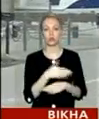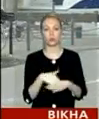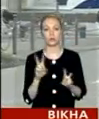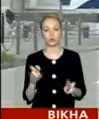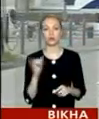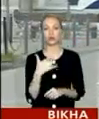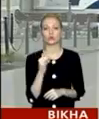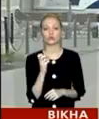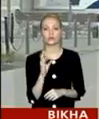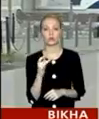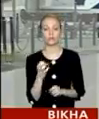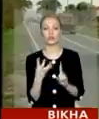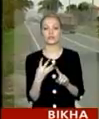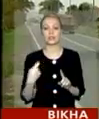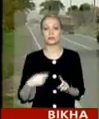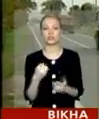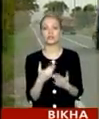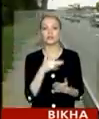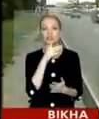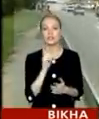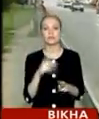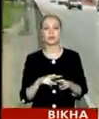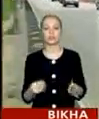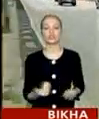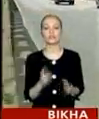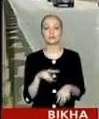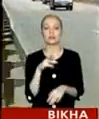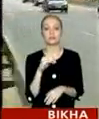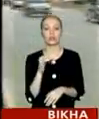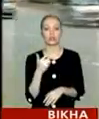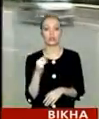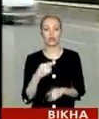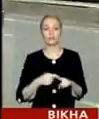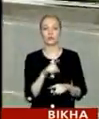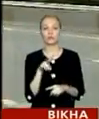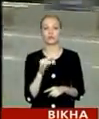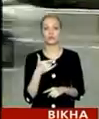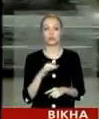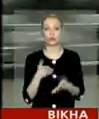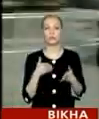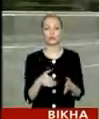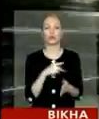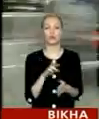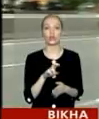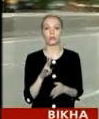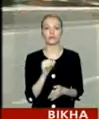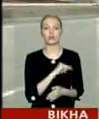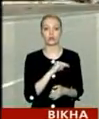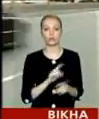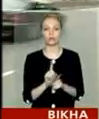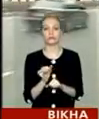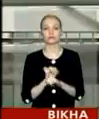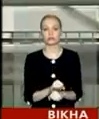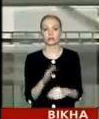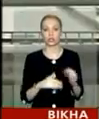Грушевського. Четвертий президент ще від часів прем'єрства живе у Межигір'ї. Тому з лютого рух Януковича на роботу паралізовував